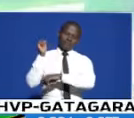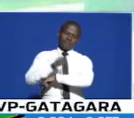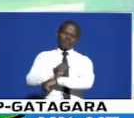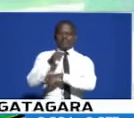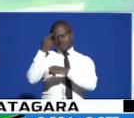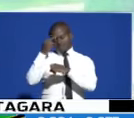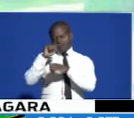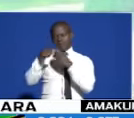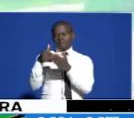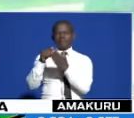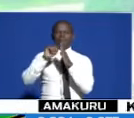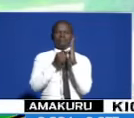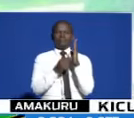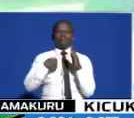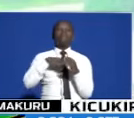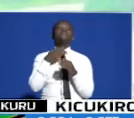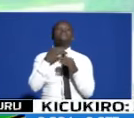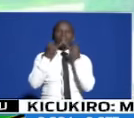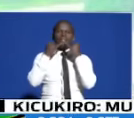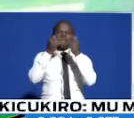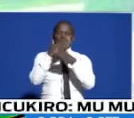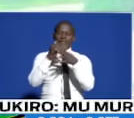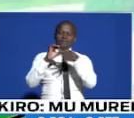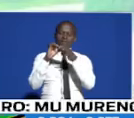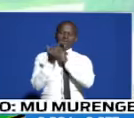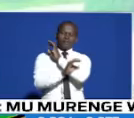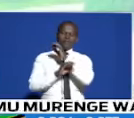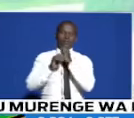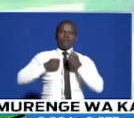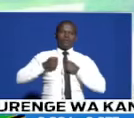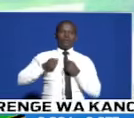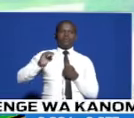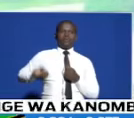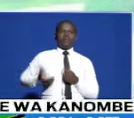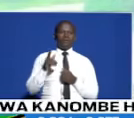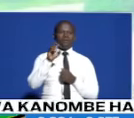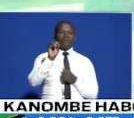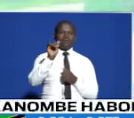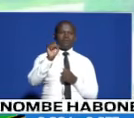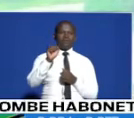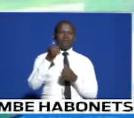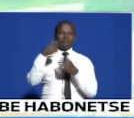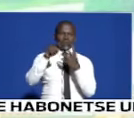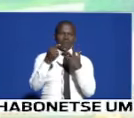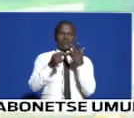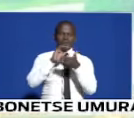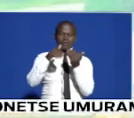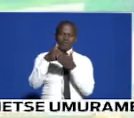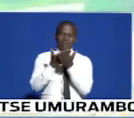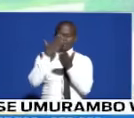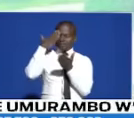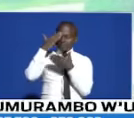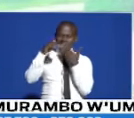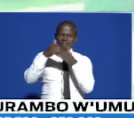Kuri iyi ngingo nagira ngo mbabwire ko minisitiri w'ububanyi n'amahanga w'u Rwanda Louise Mushikiwabo yujuje ibisabwa byose kugira